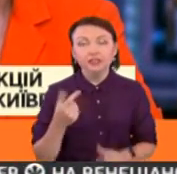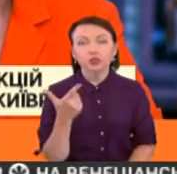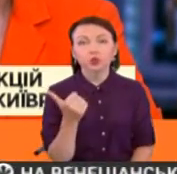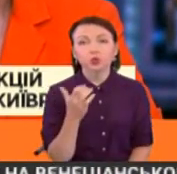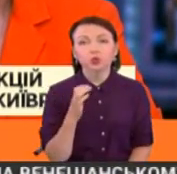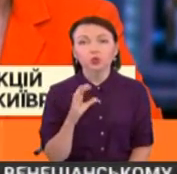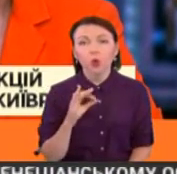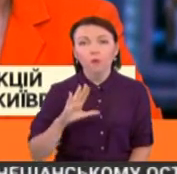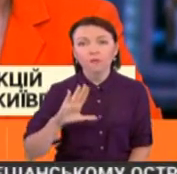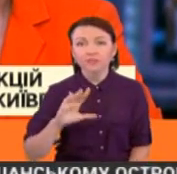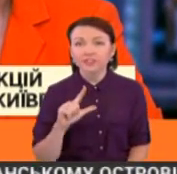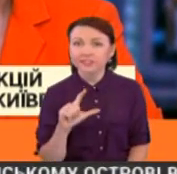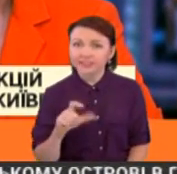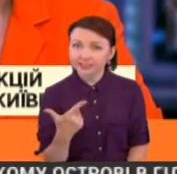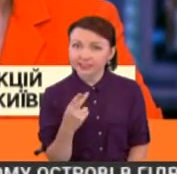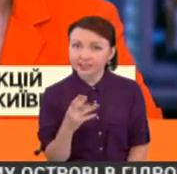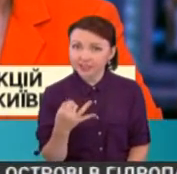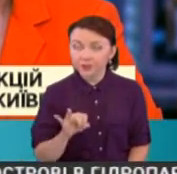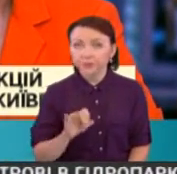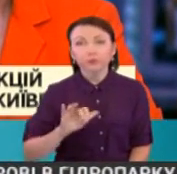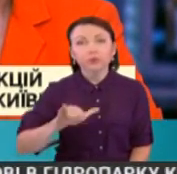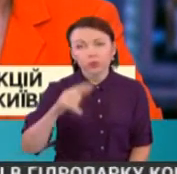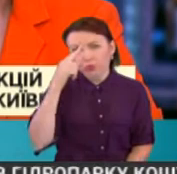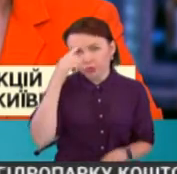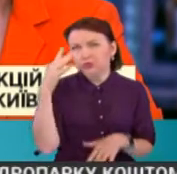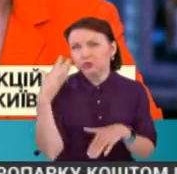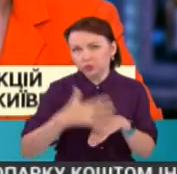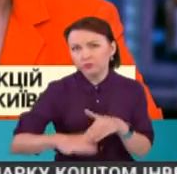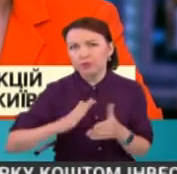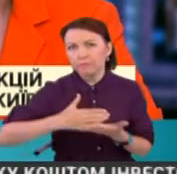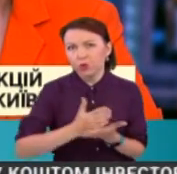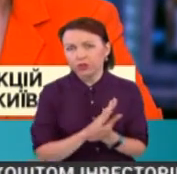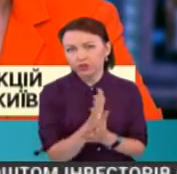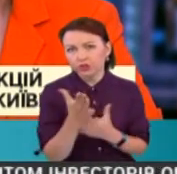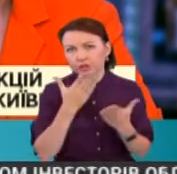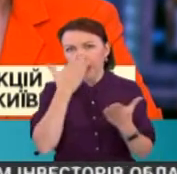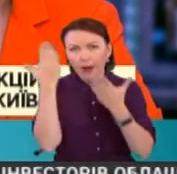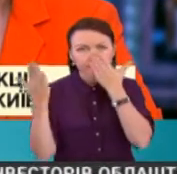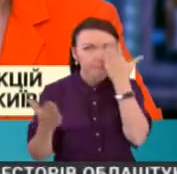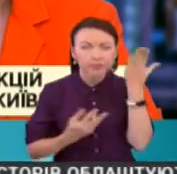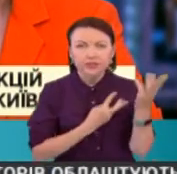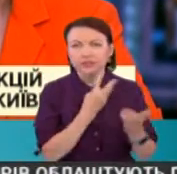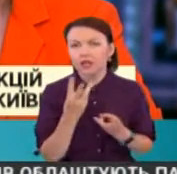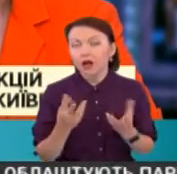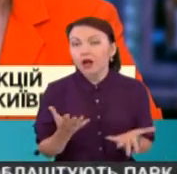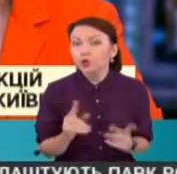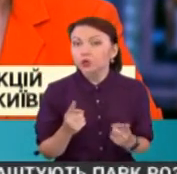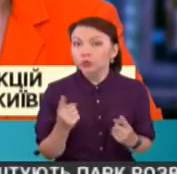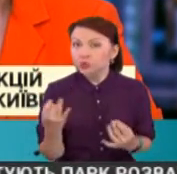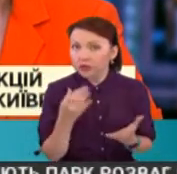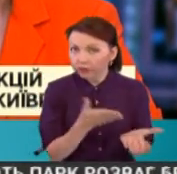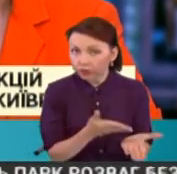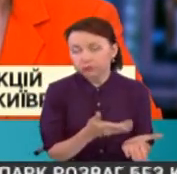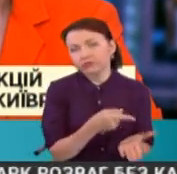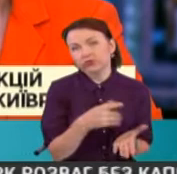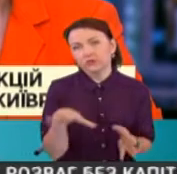Гусовський, у якого зрозумілі політичні амбіції. Але ж цьому їм цікаво, тому що всі